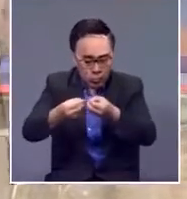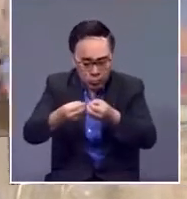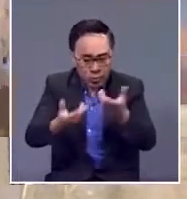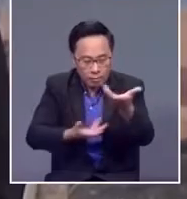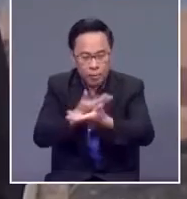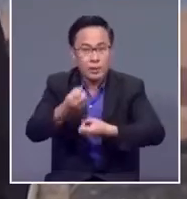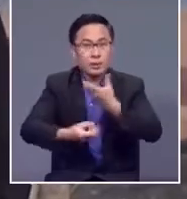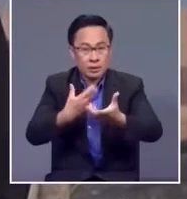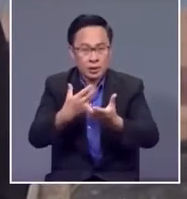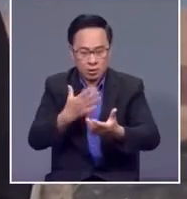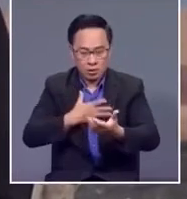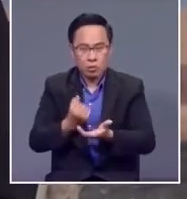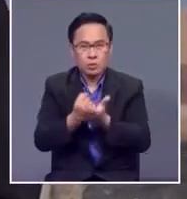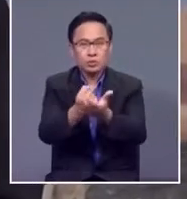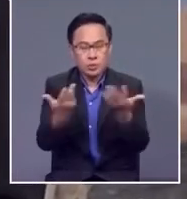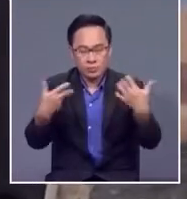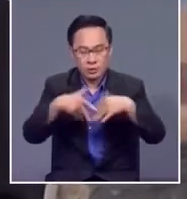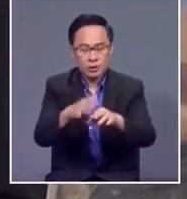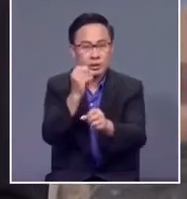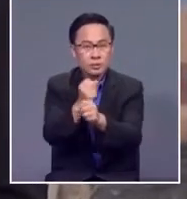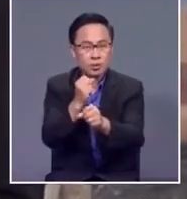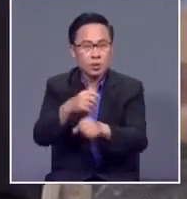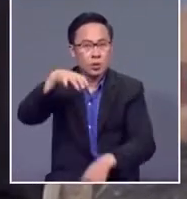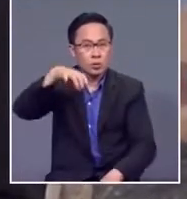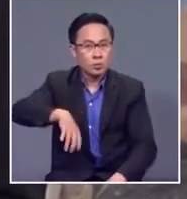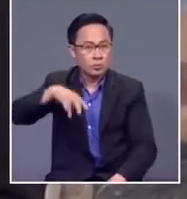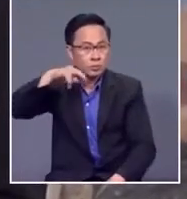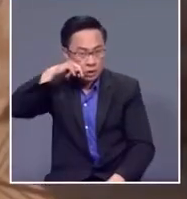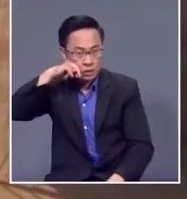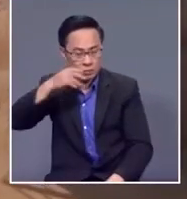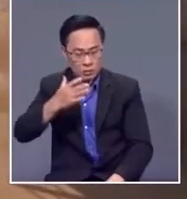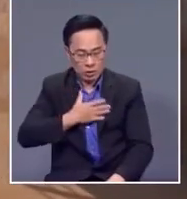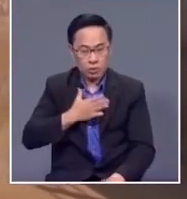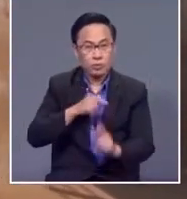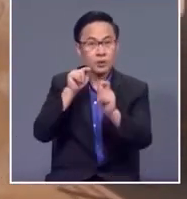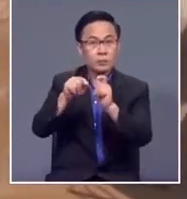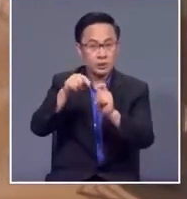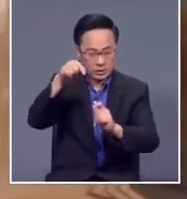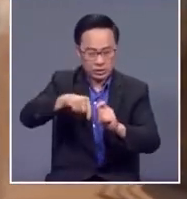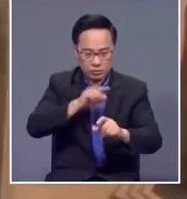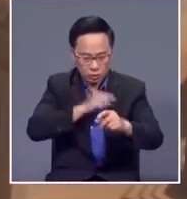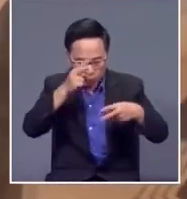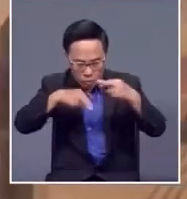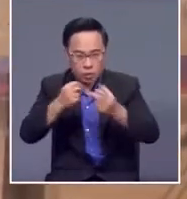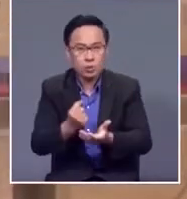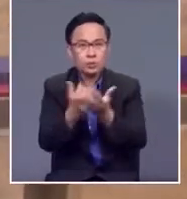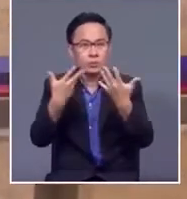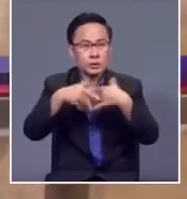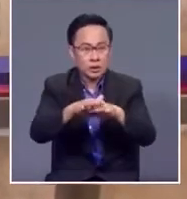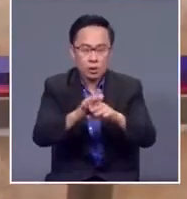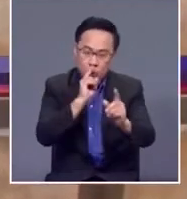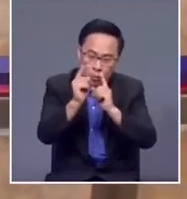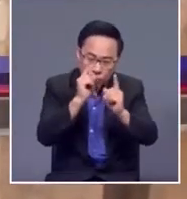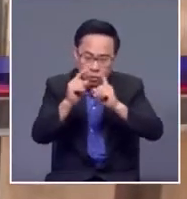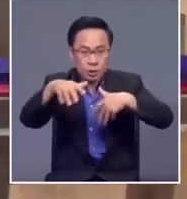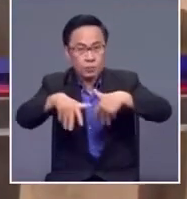ยงานหลักก็คือกรมชลประทานในการวางแผนการส่งน้ำมาแต่เราก็สร้างการรับรู้ความเข้าใ